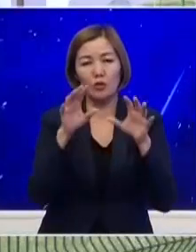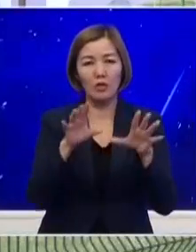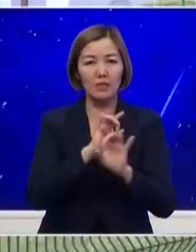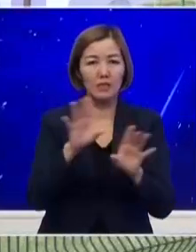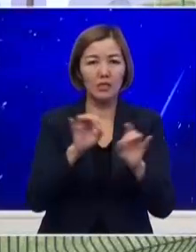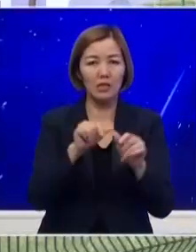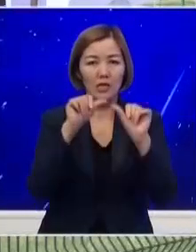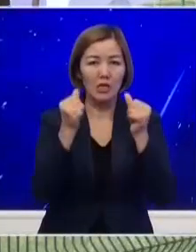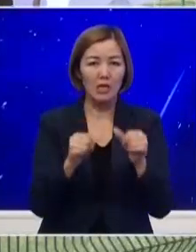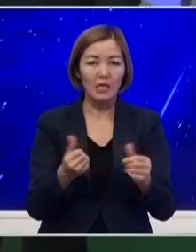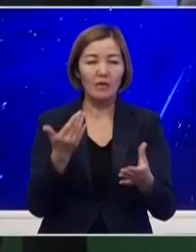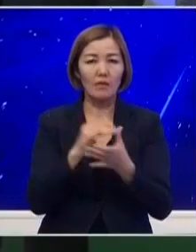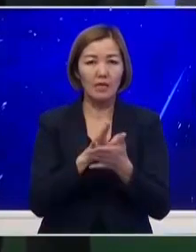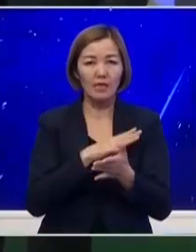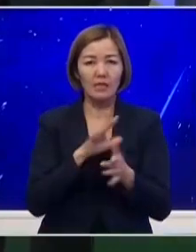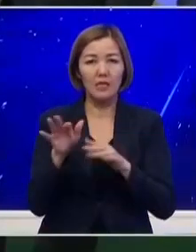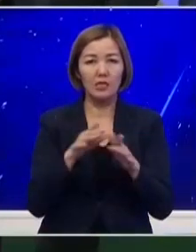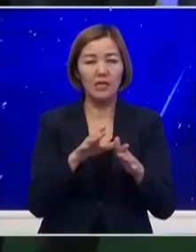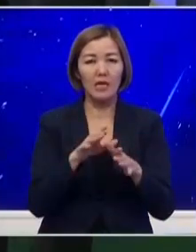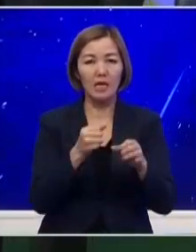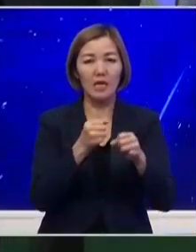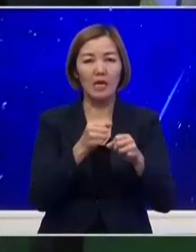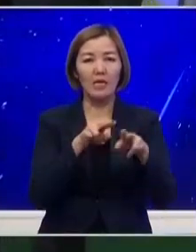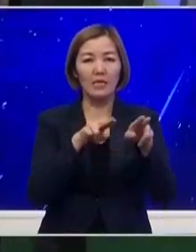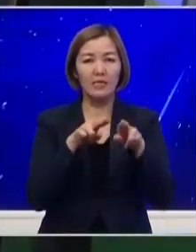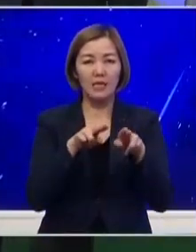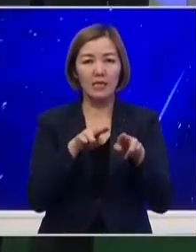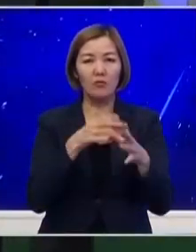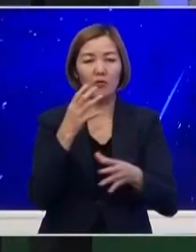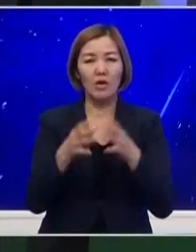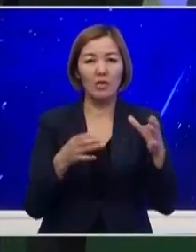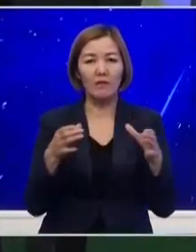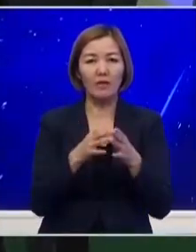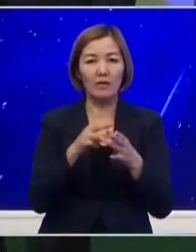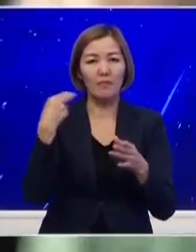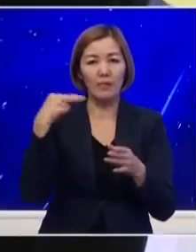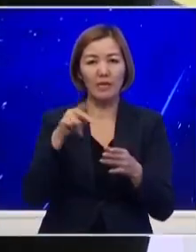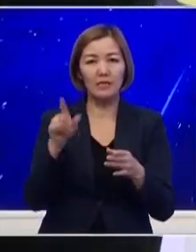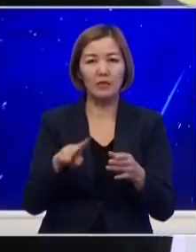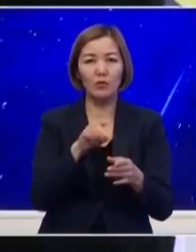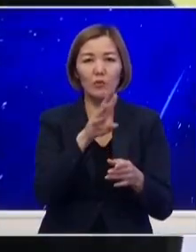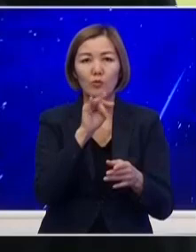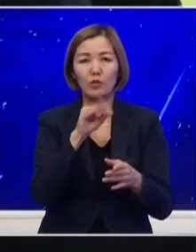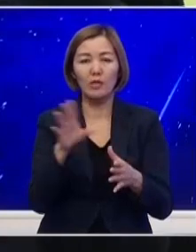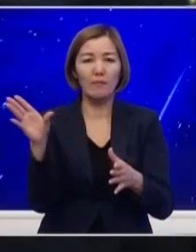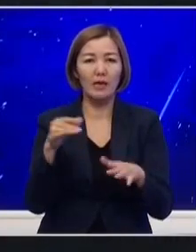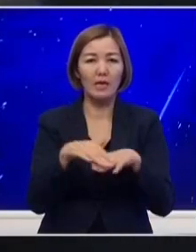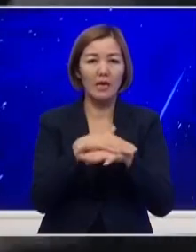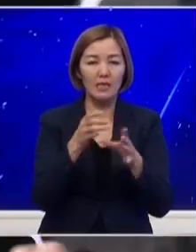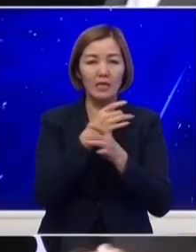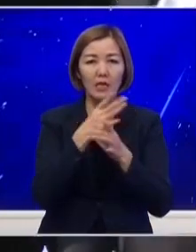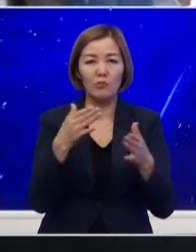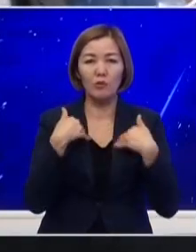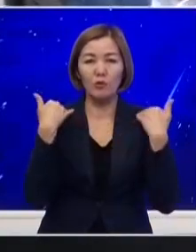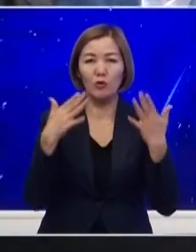шертетін жәдігерлермен танысты. Шарада стенд атудан Халықаралық федерацияның президенті Лучиано Росси барша жұртты салтанатты